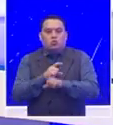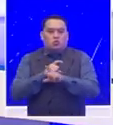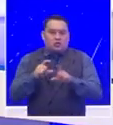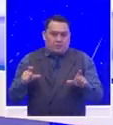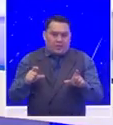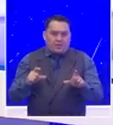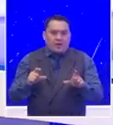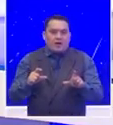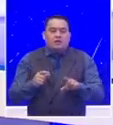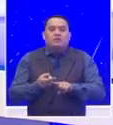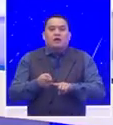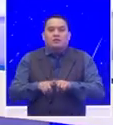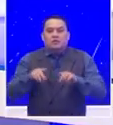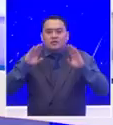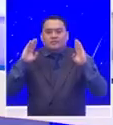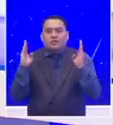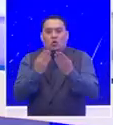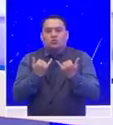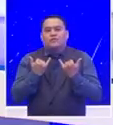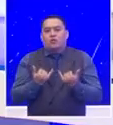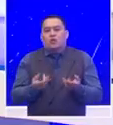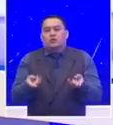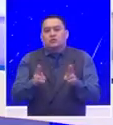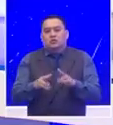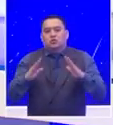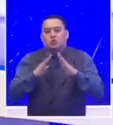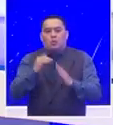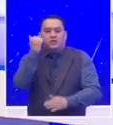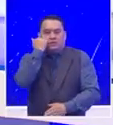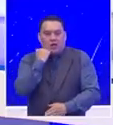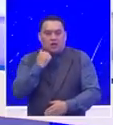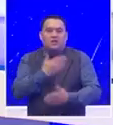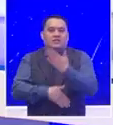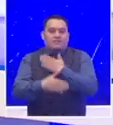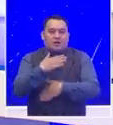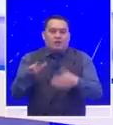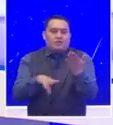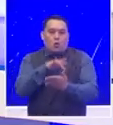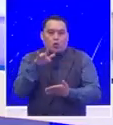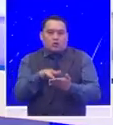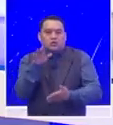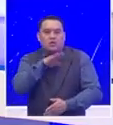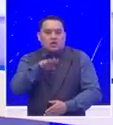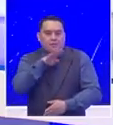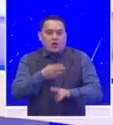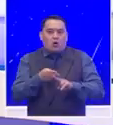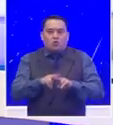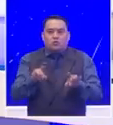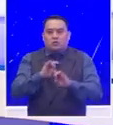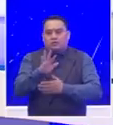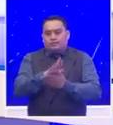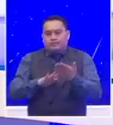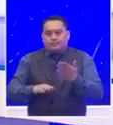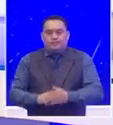учреждений. В так называемой изоляции на сегодня оказались постояльцы дома престарелых и инвалидов в городе Текели. Какова обстановка